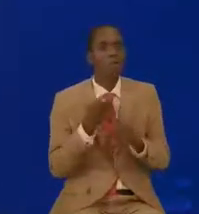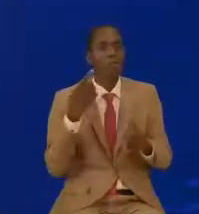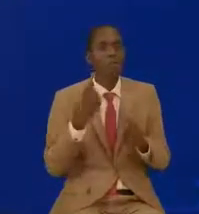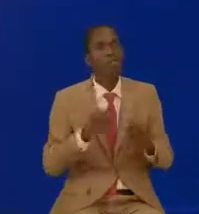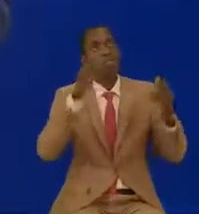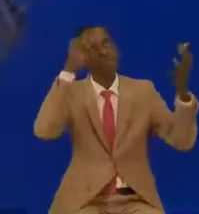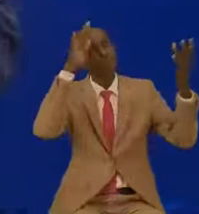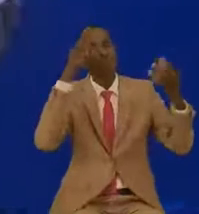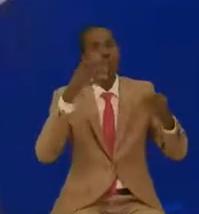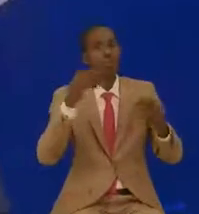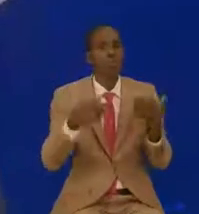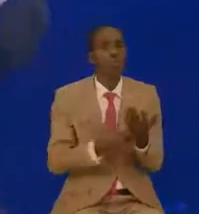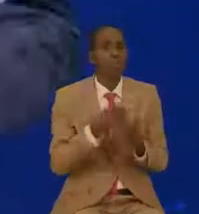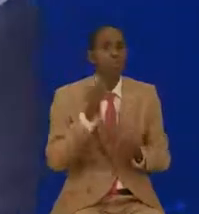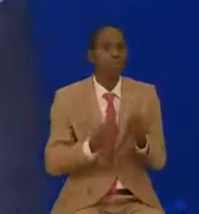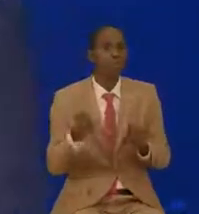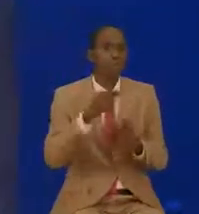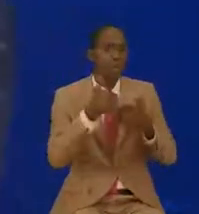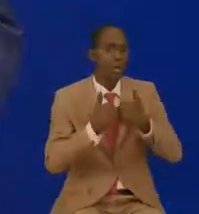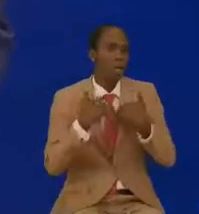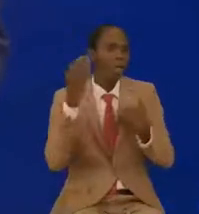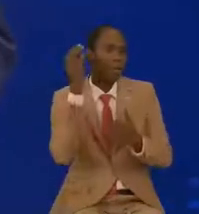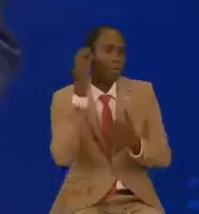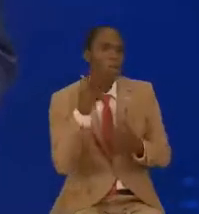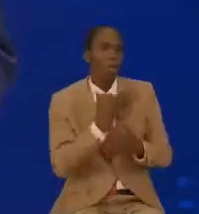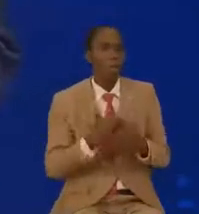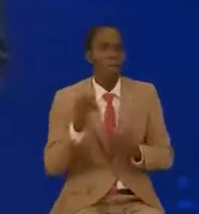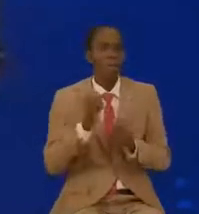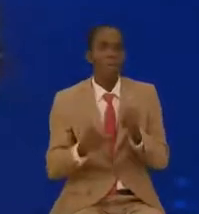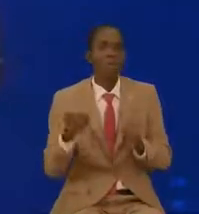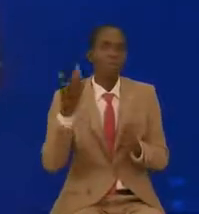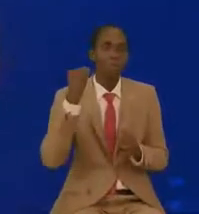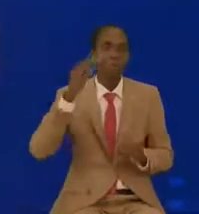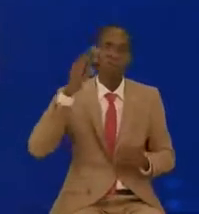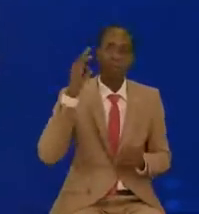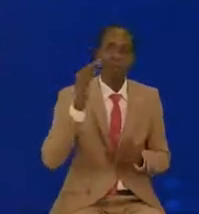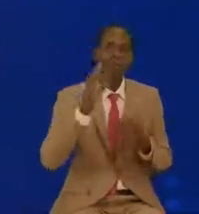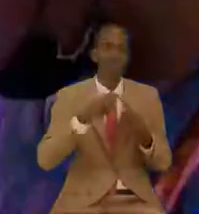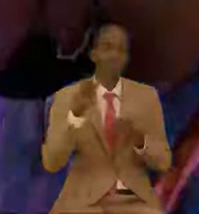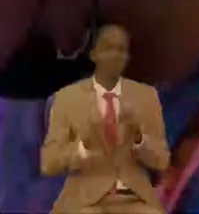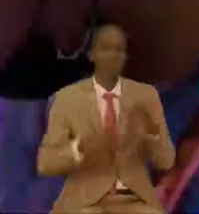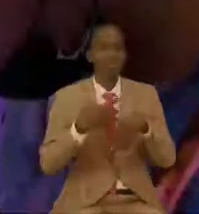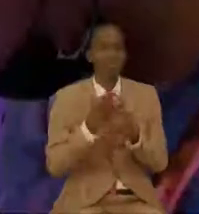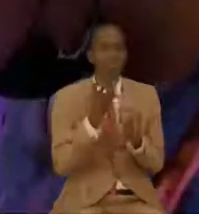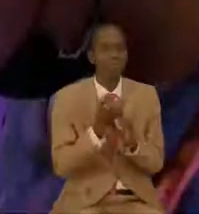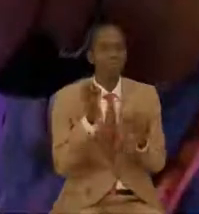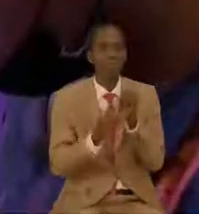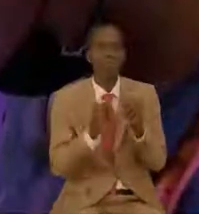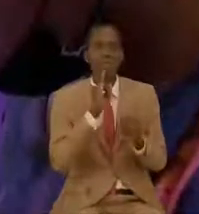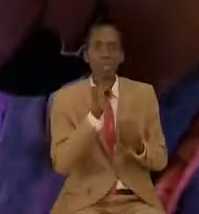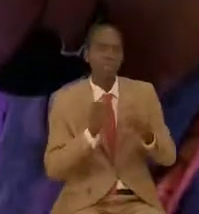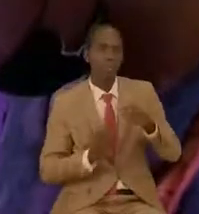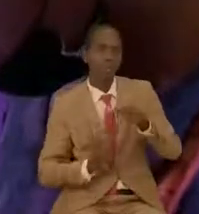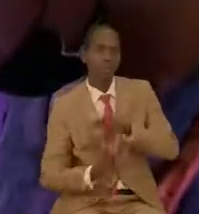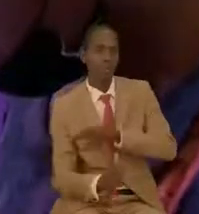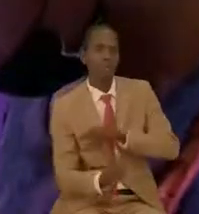de l'évangile que vous avez entendu, qui a été prêché à toutes les créatures